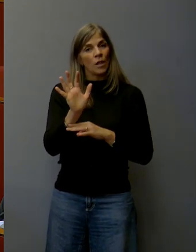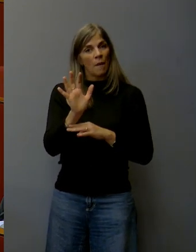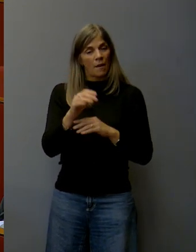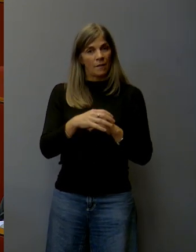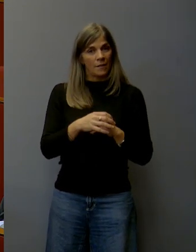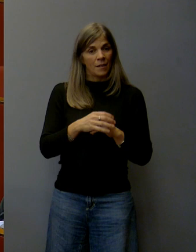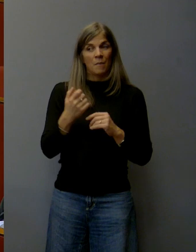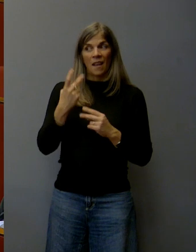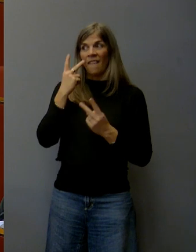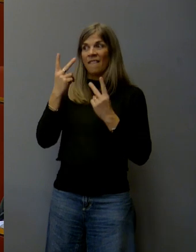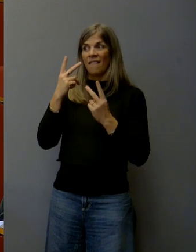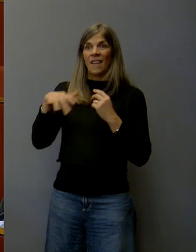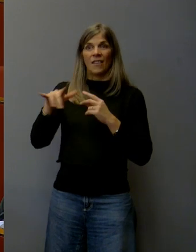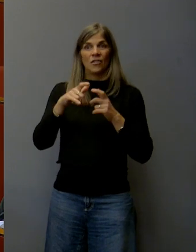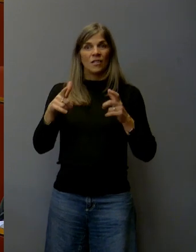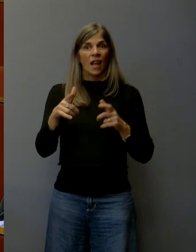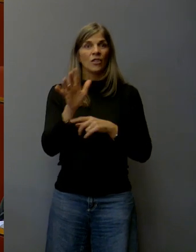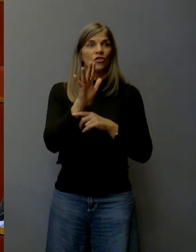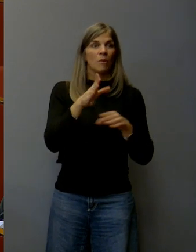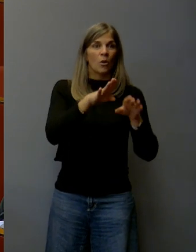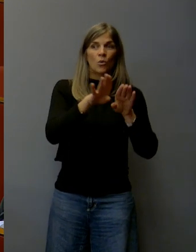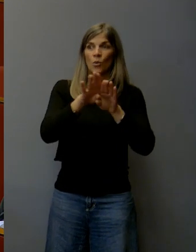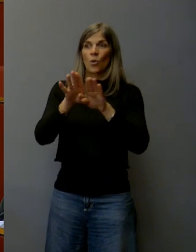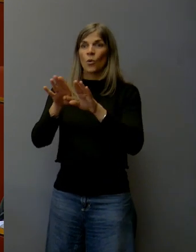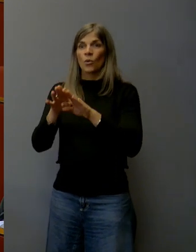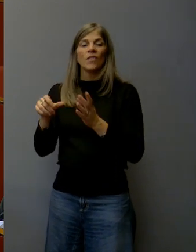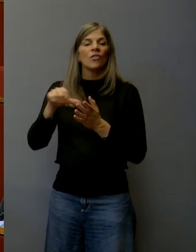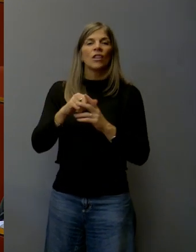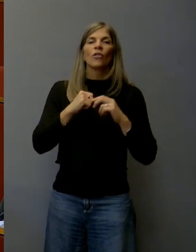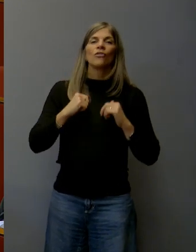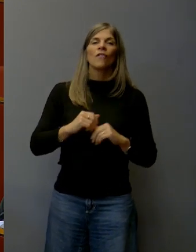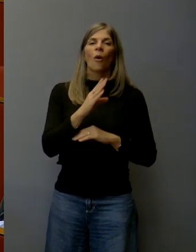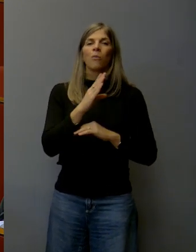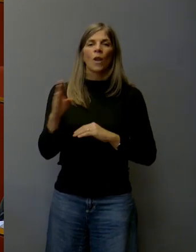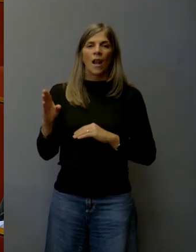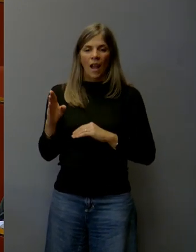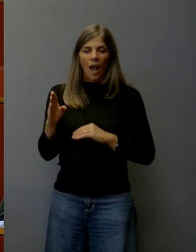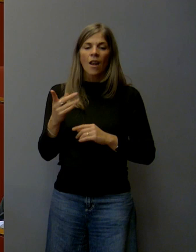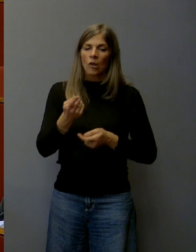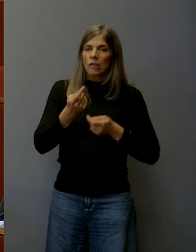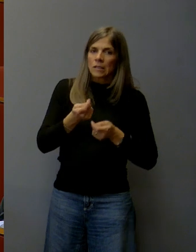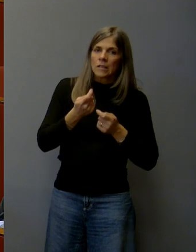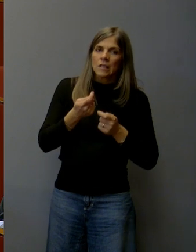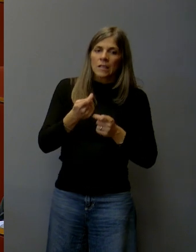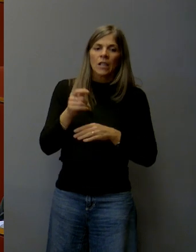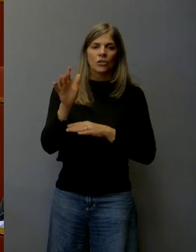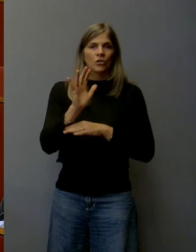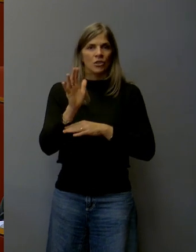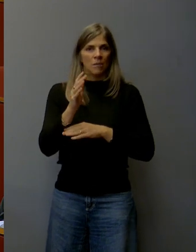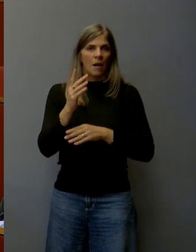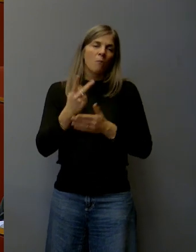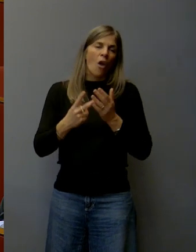cinematografiche chiudono nel centro civico Buranello si cerca di dare un po' di spinta anche al cinema allora